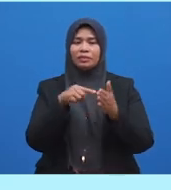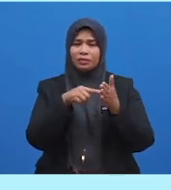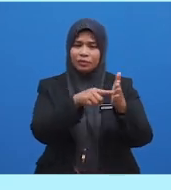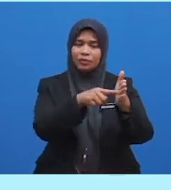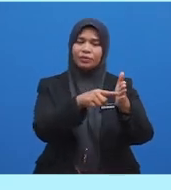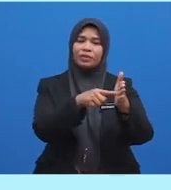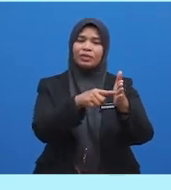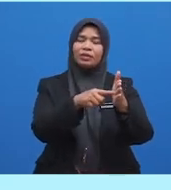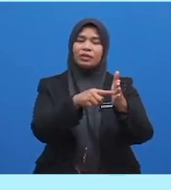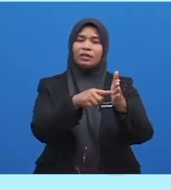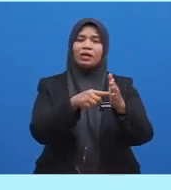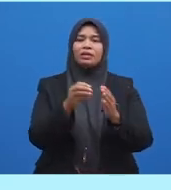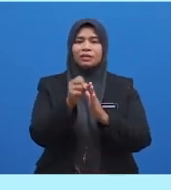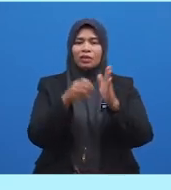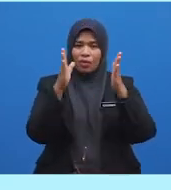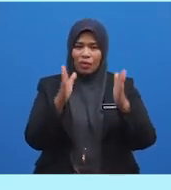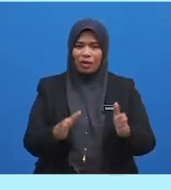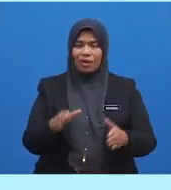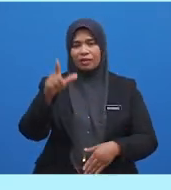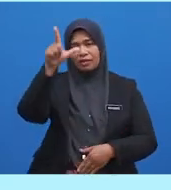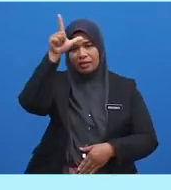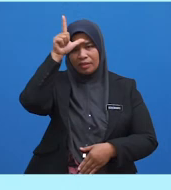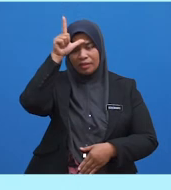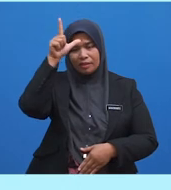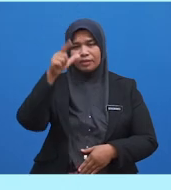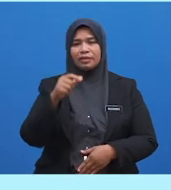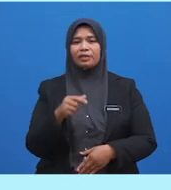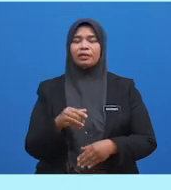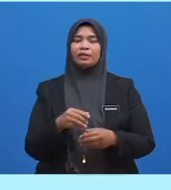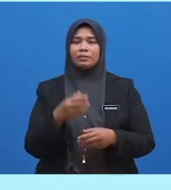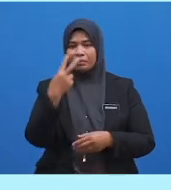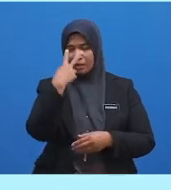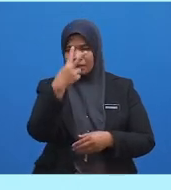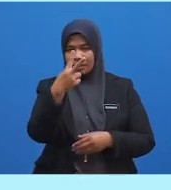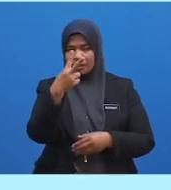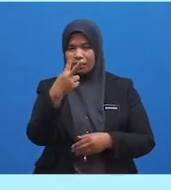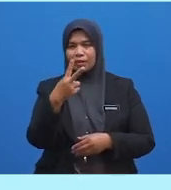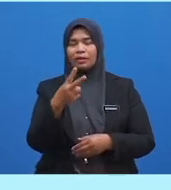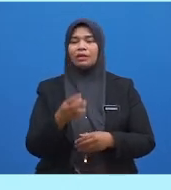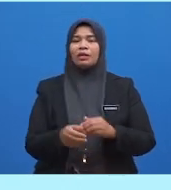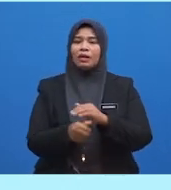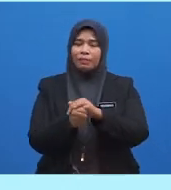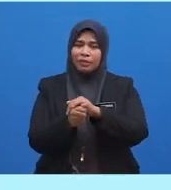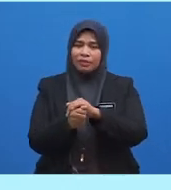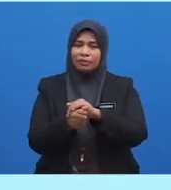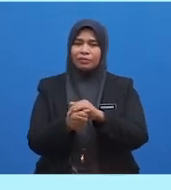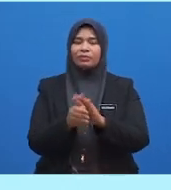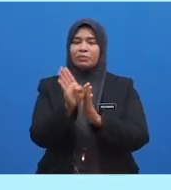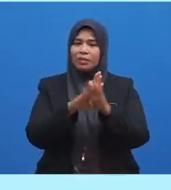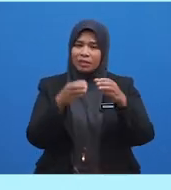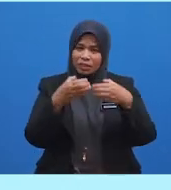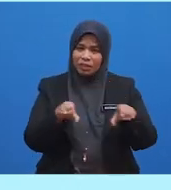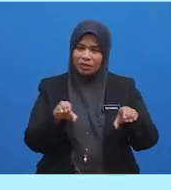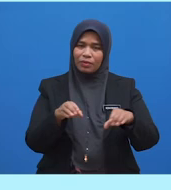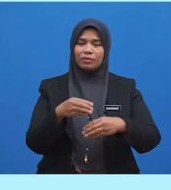menunjukkan seorang lelaki melihat penyu bertelur di